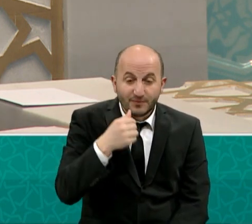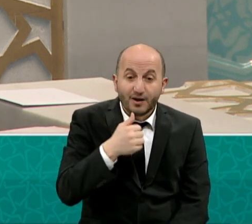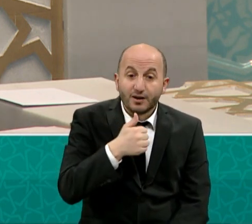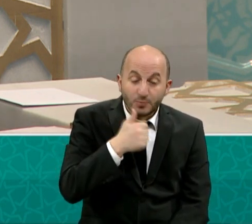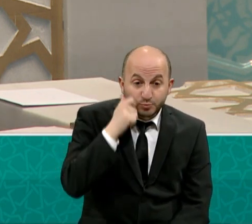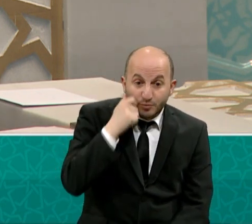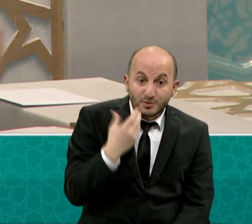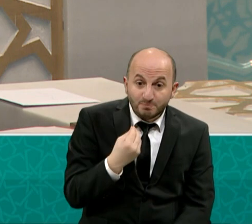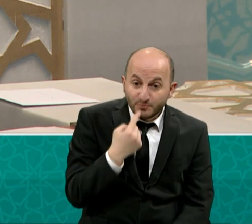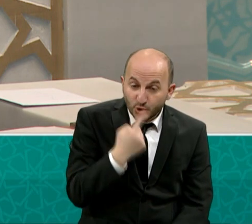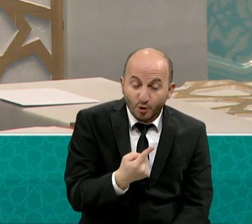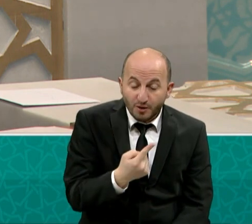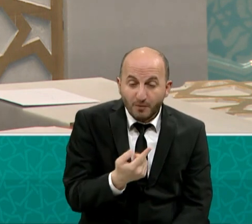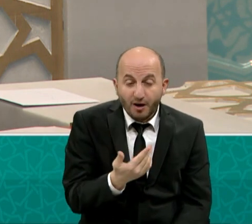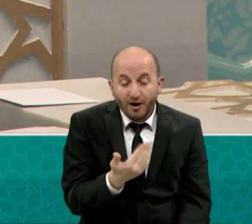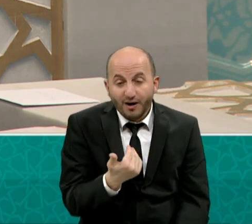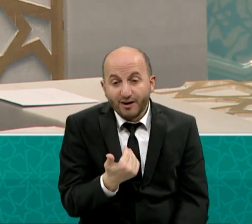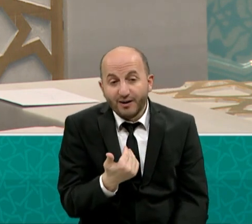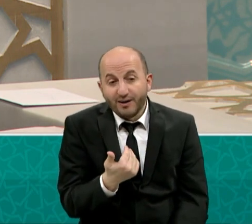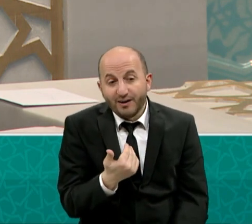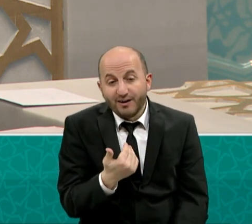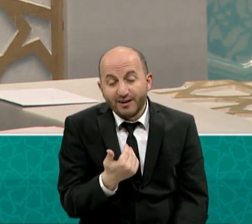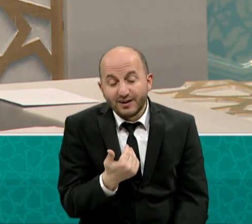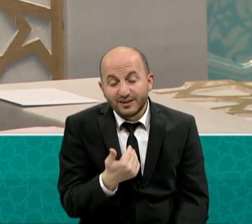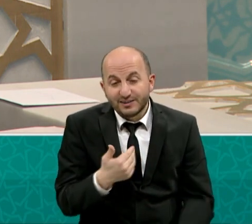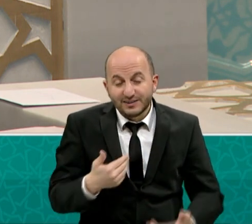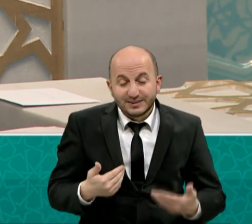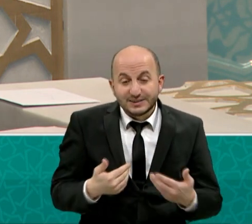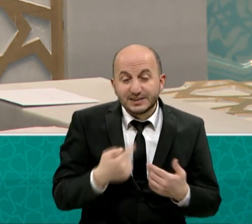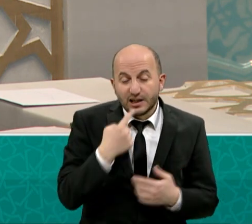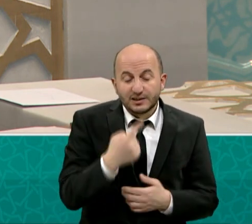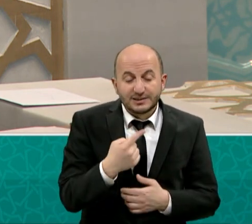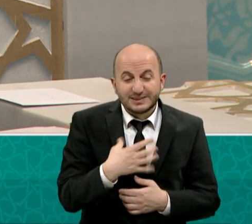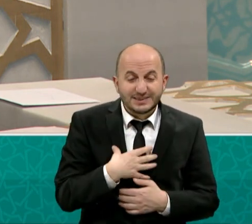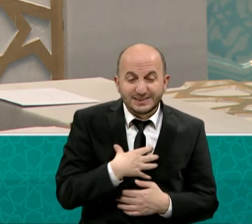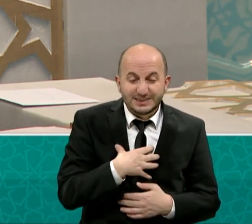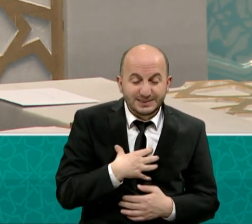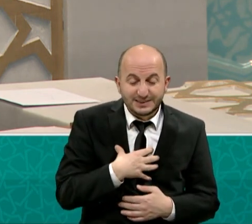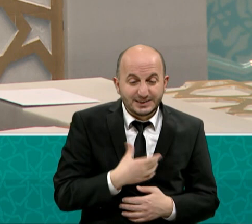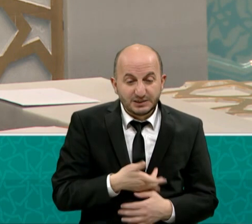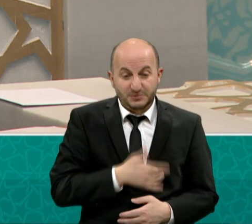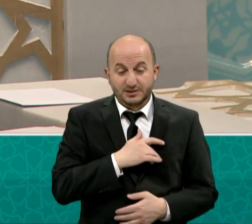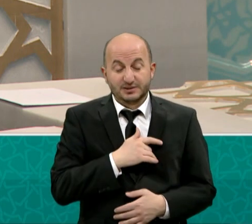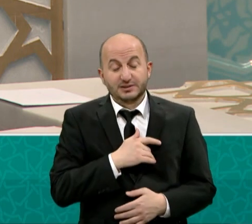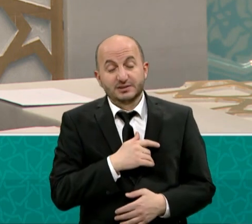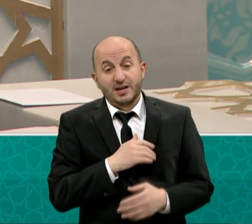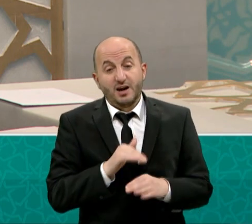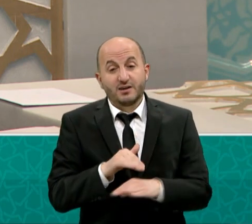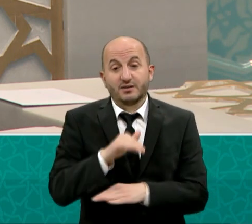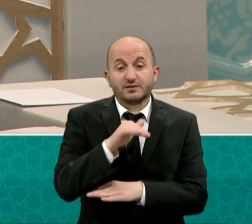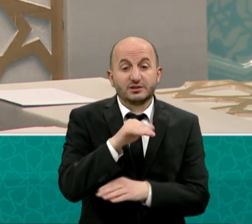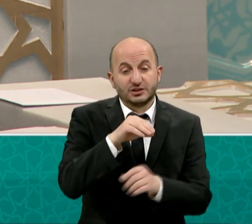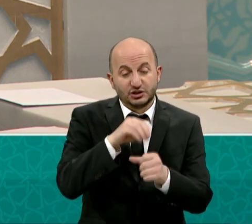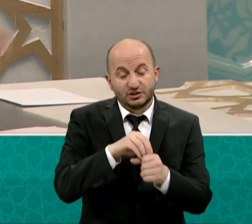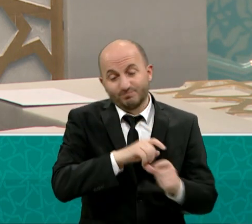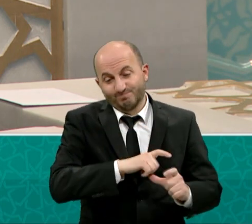diyor ama yok. İşte biz de bunu anlatıyoruz kardeşlerim. Diyorum ki dindarlık hayata taşınırsa kişi dindar